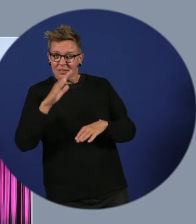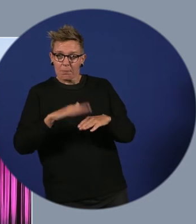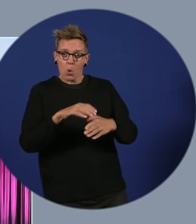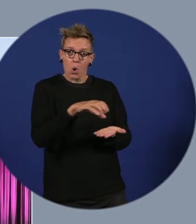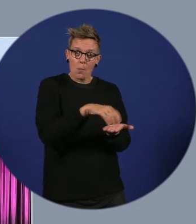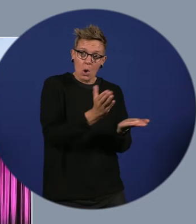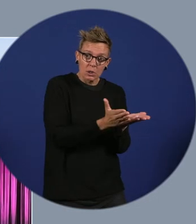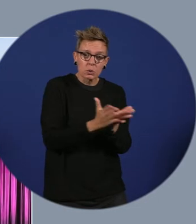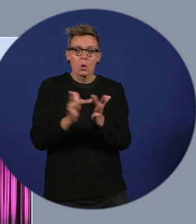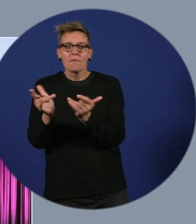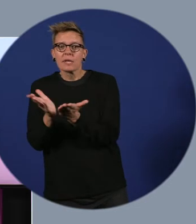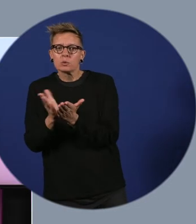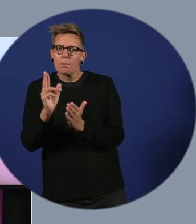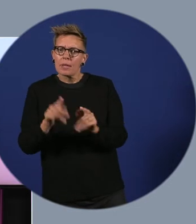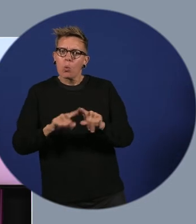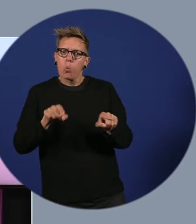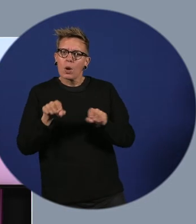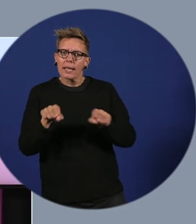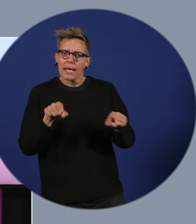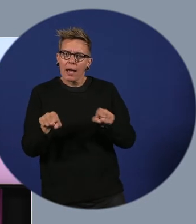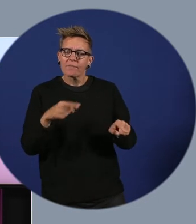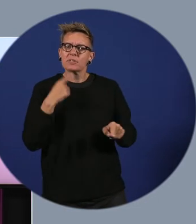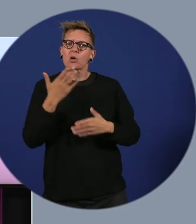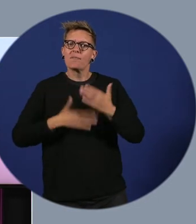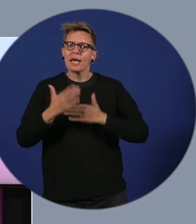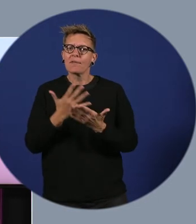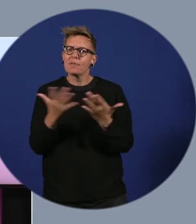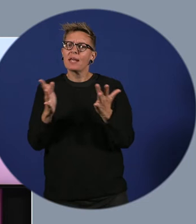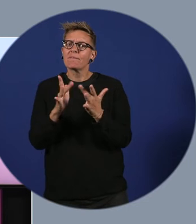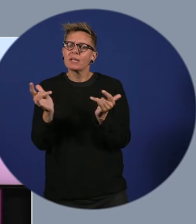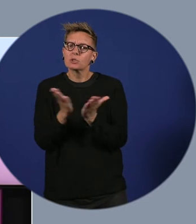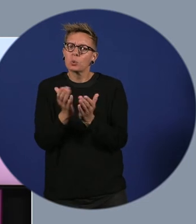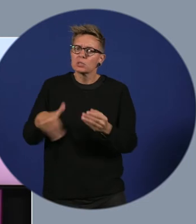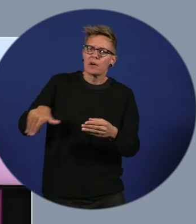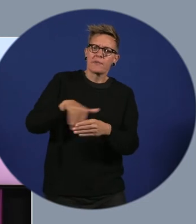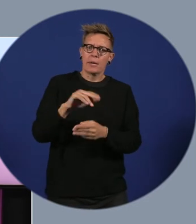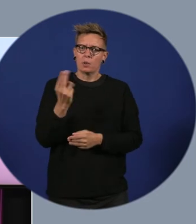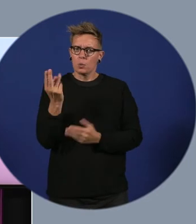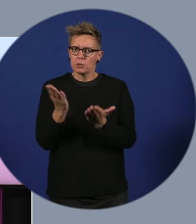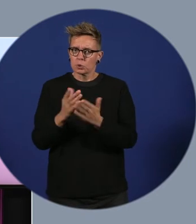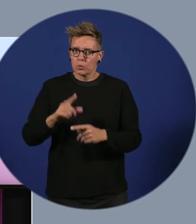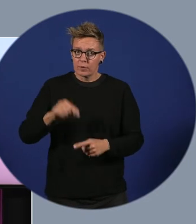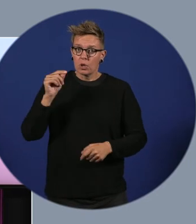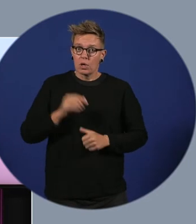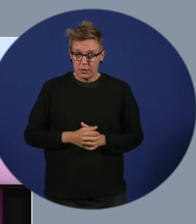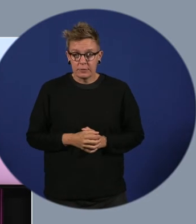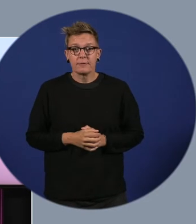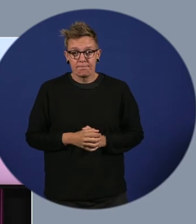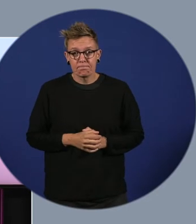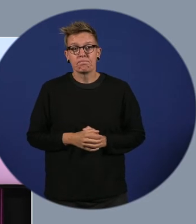kommunala skolor. Så vi ville gärna ha med oss fler friskolor på tåget. Och vi